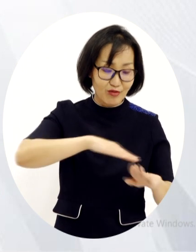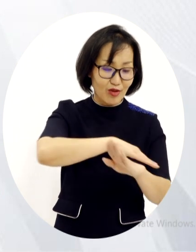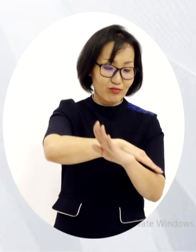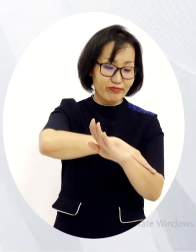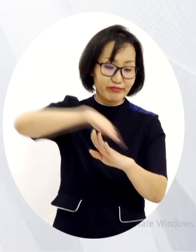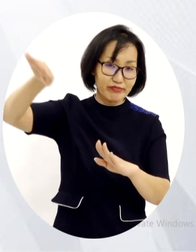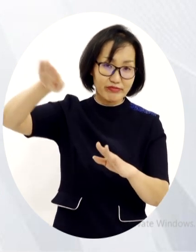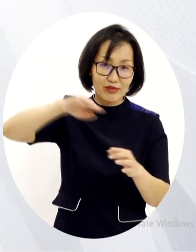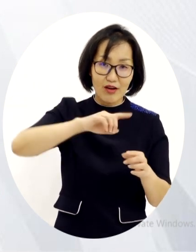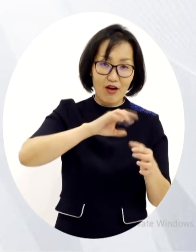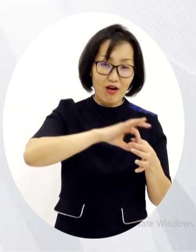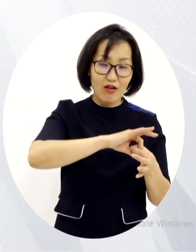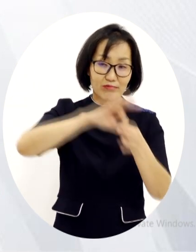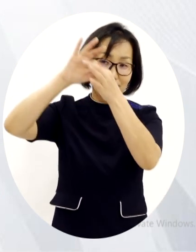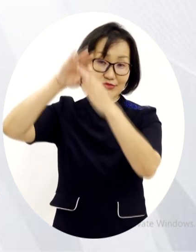Шулуунаар холбосон.